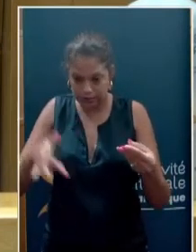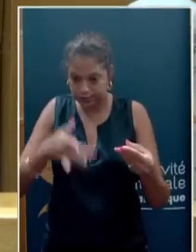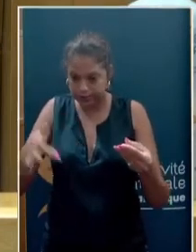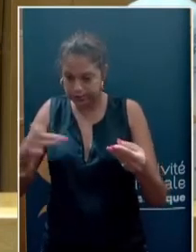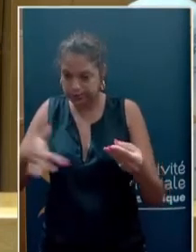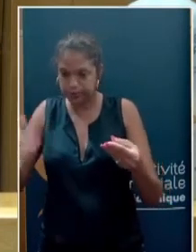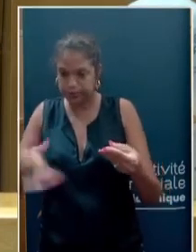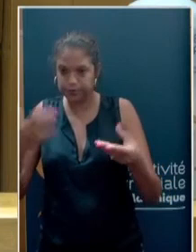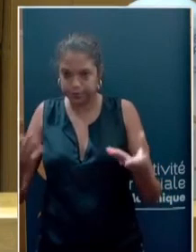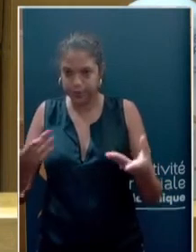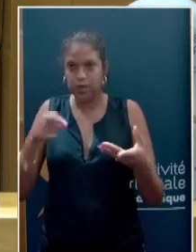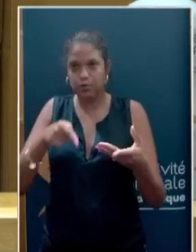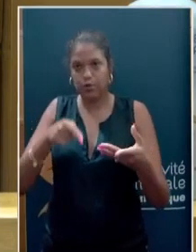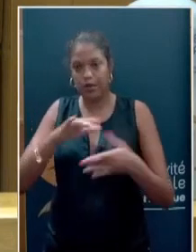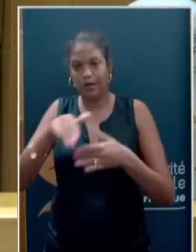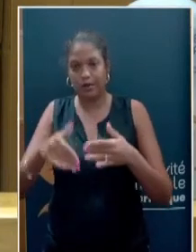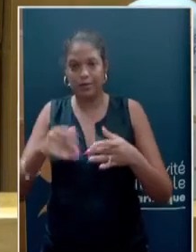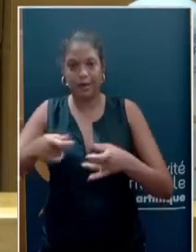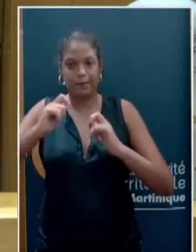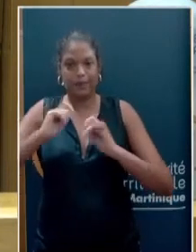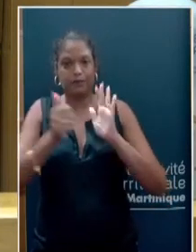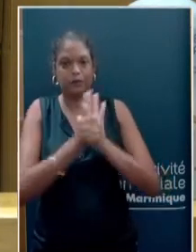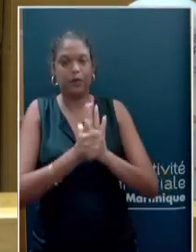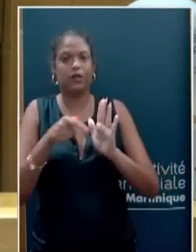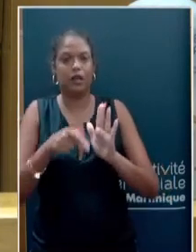d'opposition. Donc, regardez avec un regard critique.